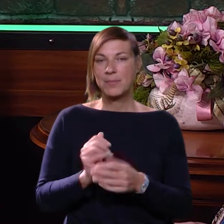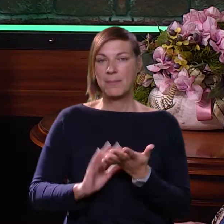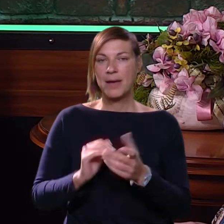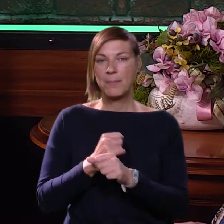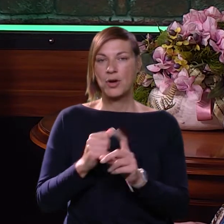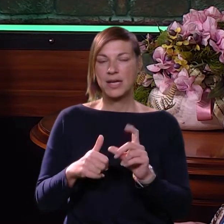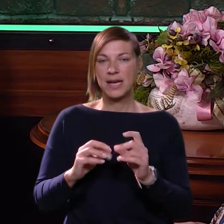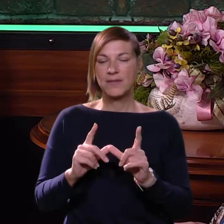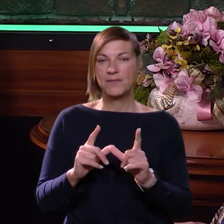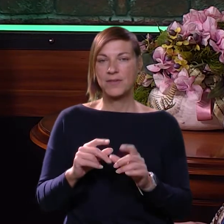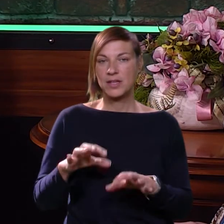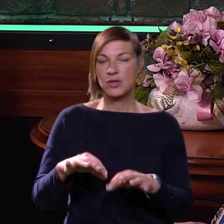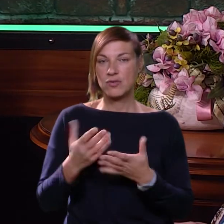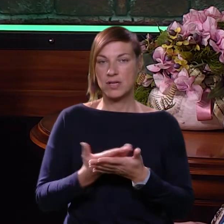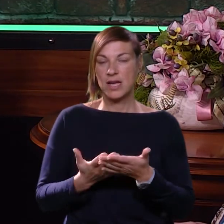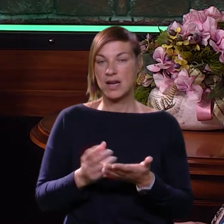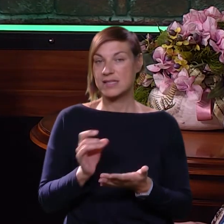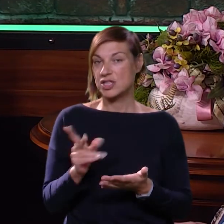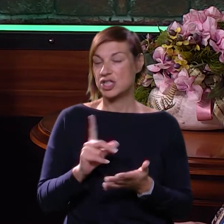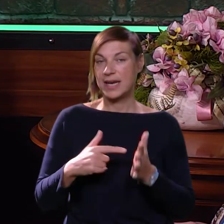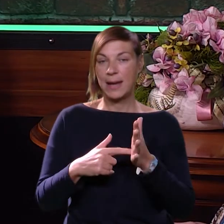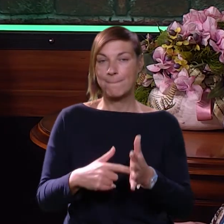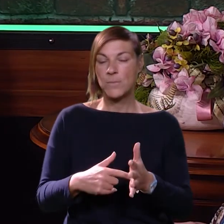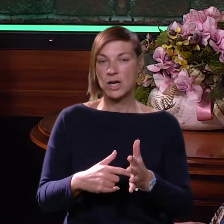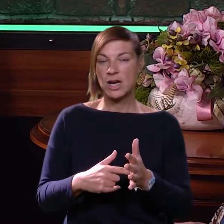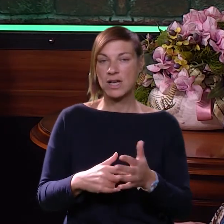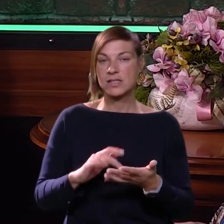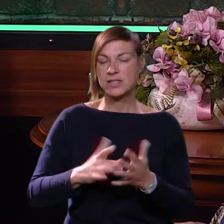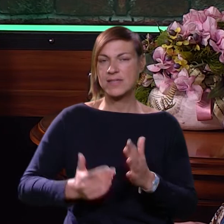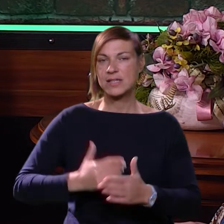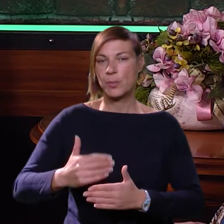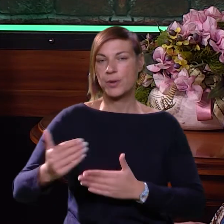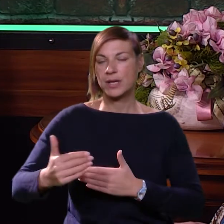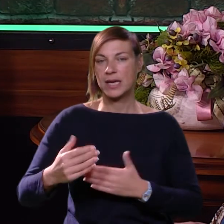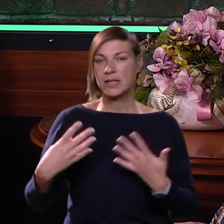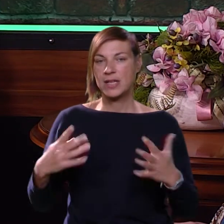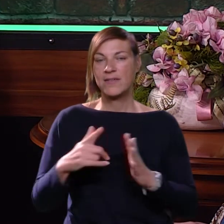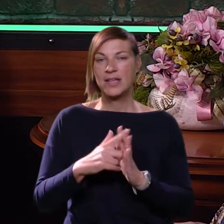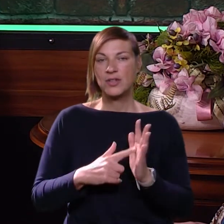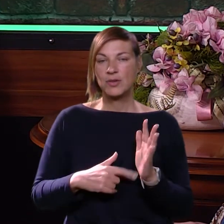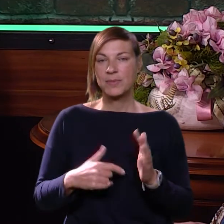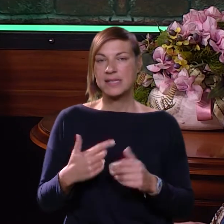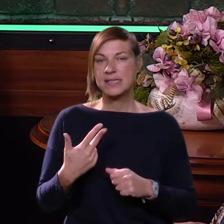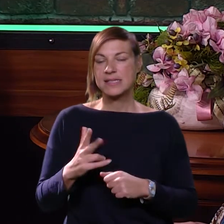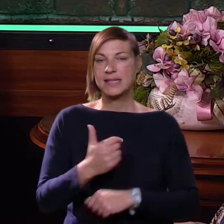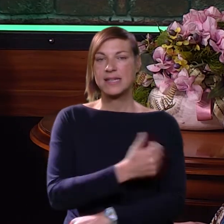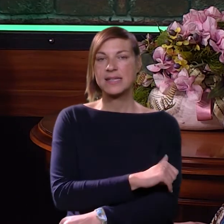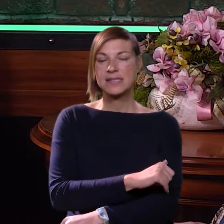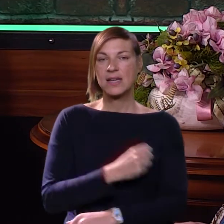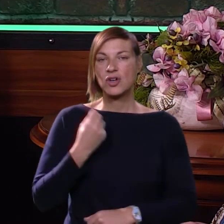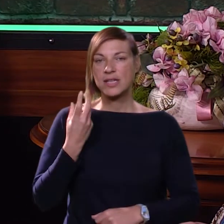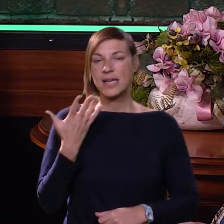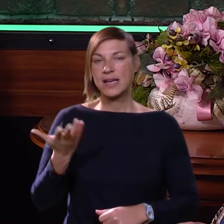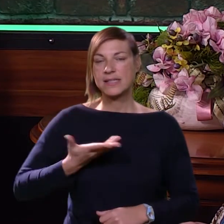Napravila sam mamografiju, nalaz nije pokazao ništa i to se sve isprolongiralo negdje do 9. mjeseca 13.